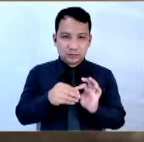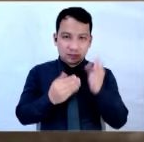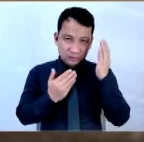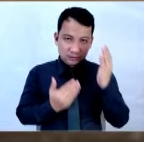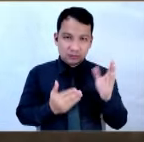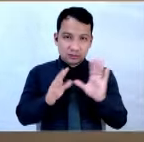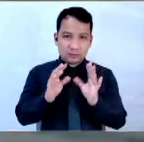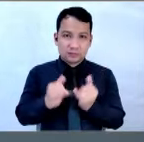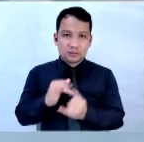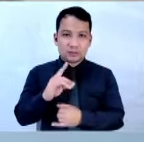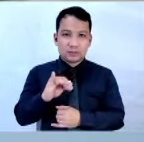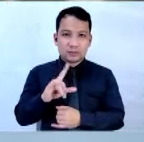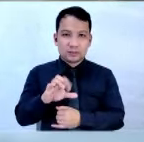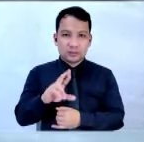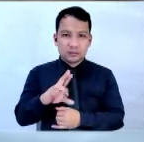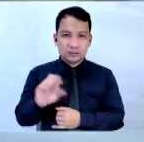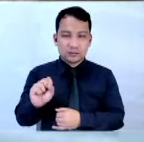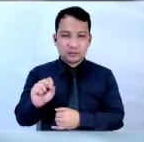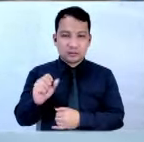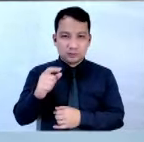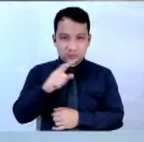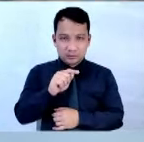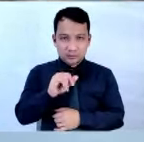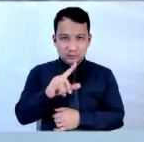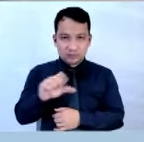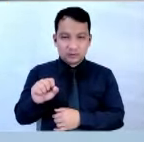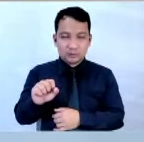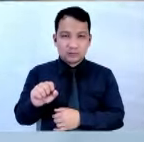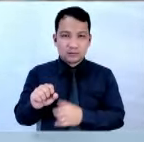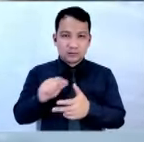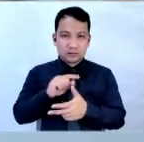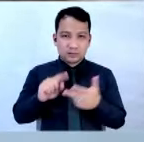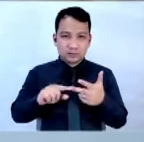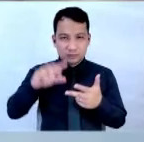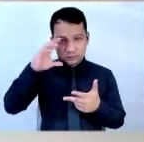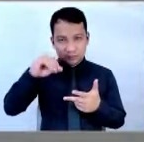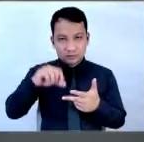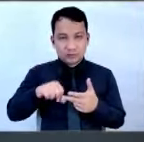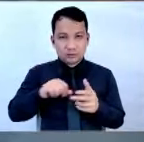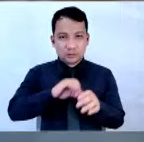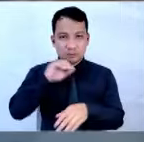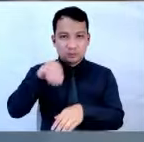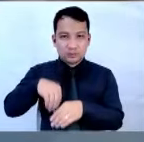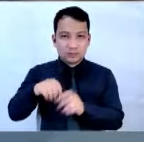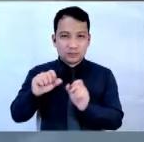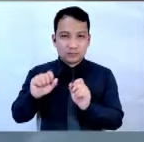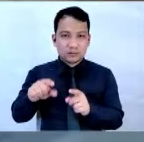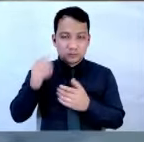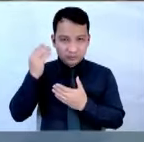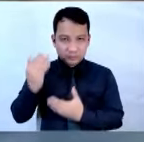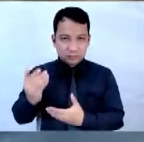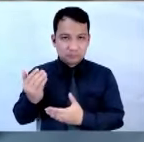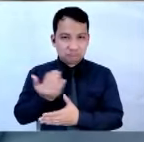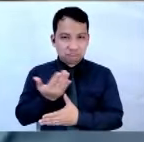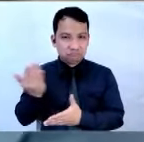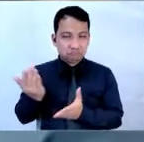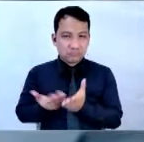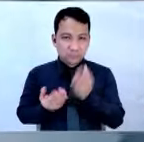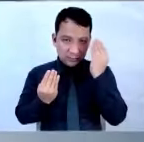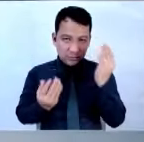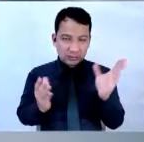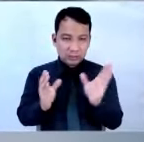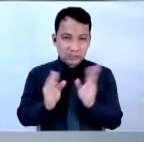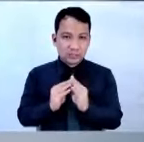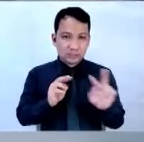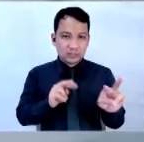sa Taytay, Rizal. Tatlong lalaki ang lumabas sa sasakyan at pumasok sa tindahan. Ilang saglit pa, makikita silang